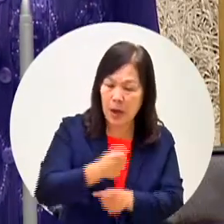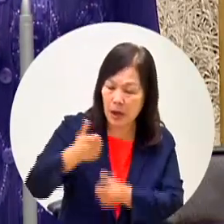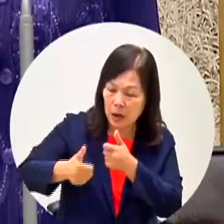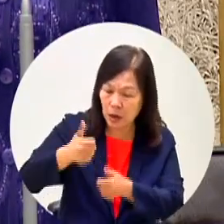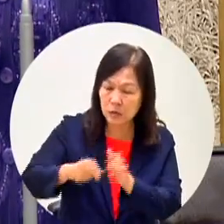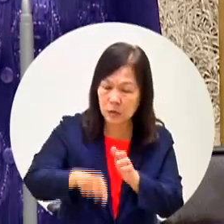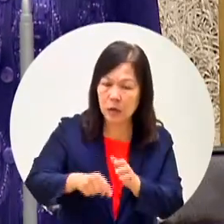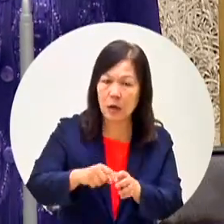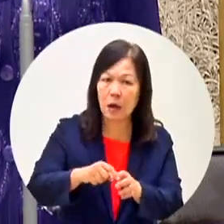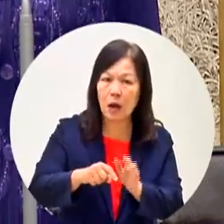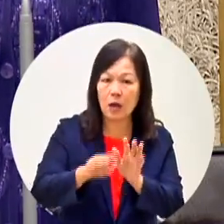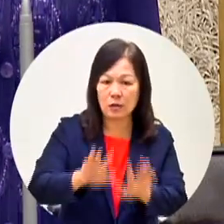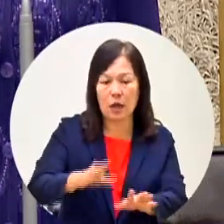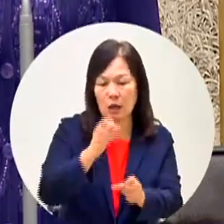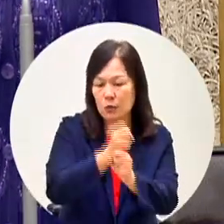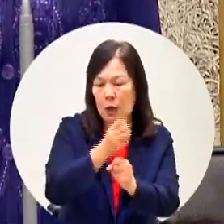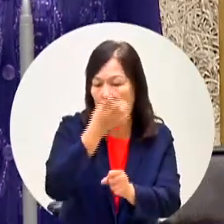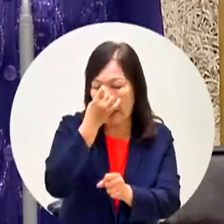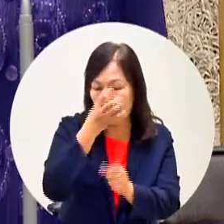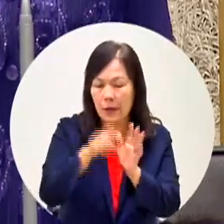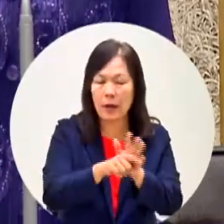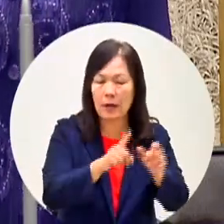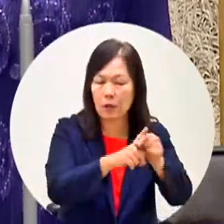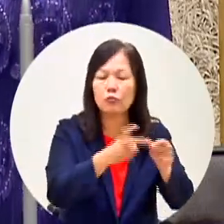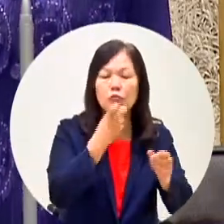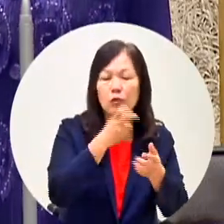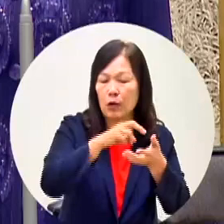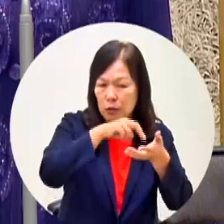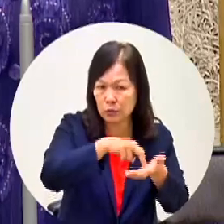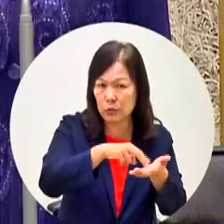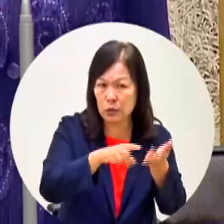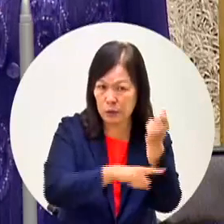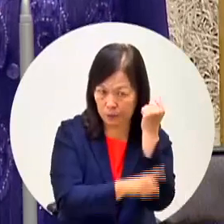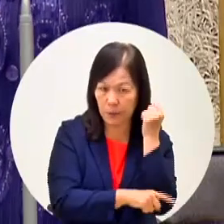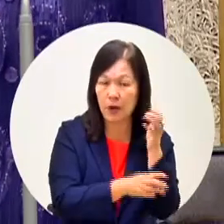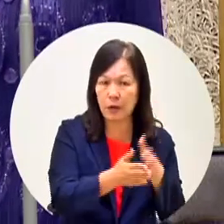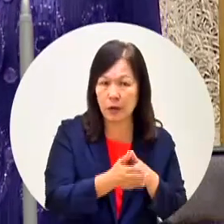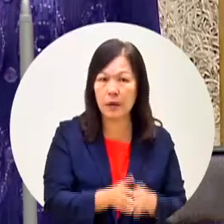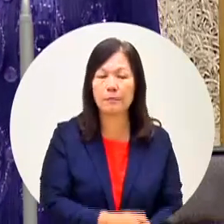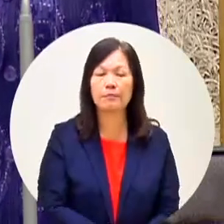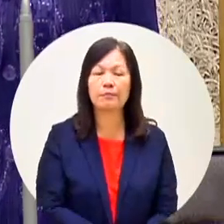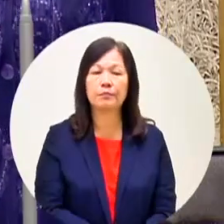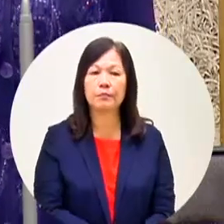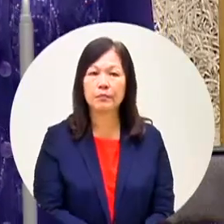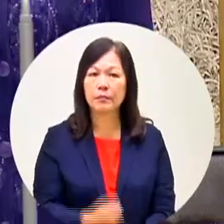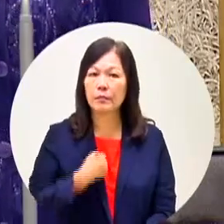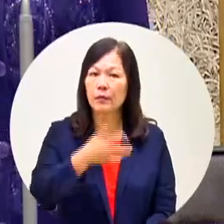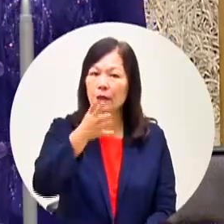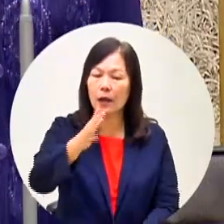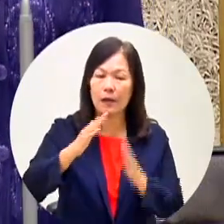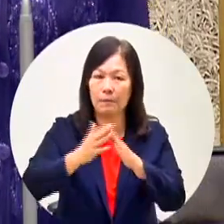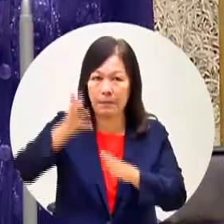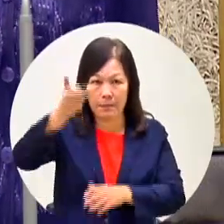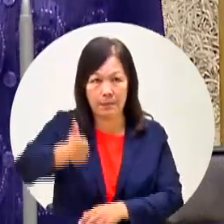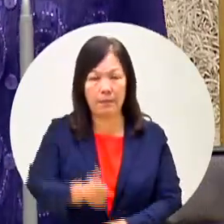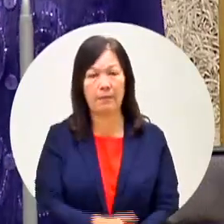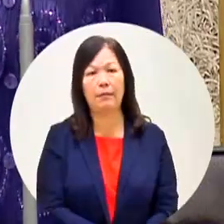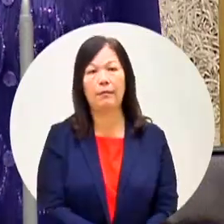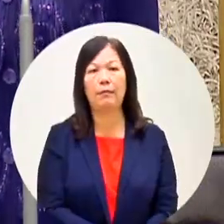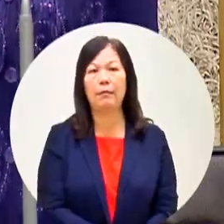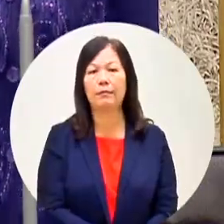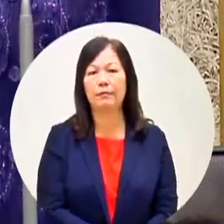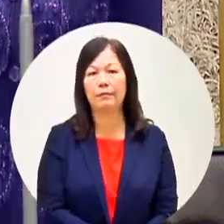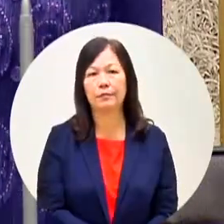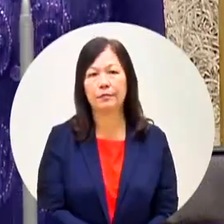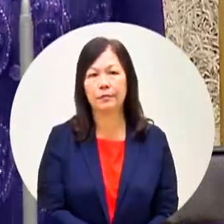中央这边立法。 是，好，那这样的话，我要请教一下我们韩市长。市长，请问一下，就是目前针